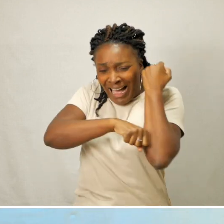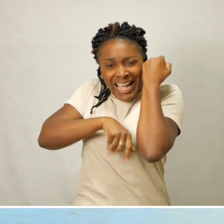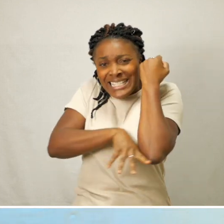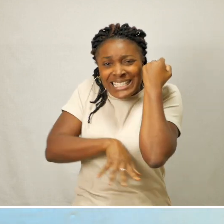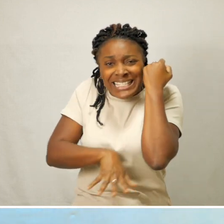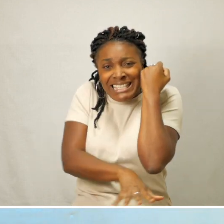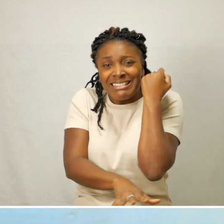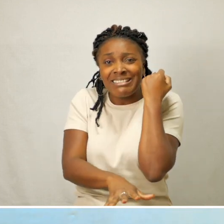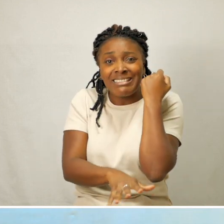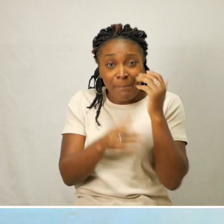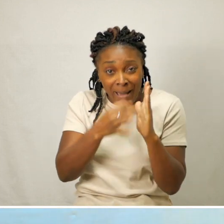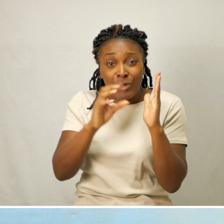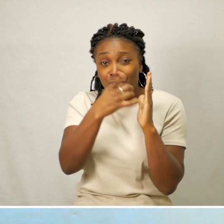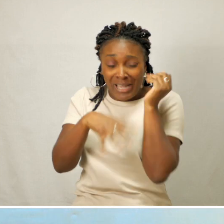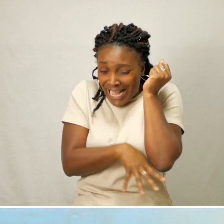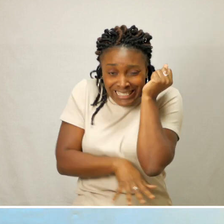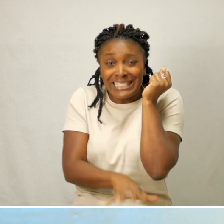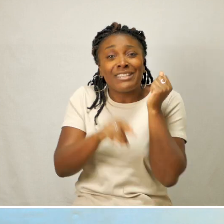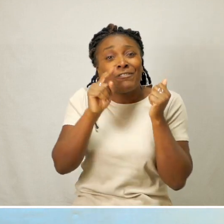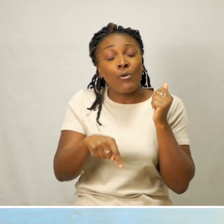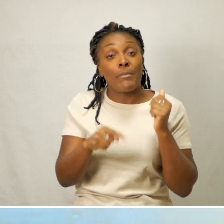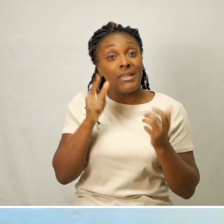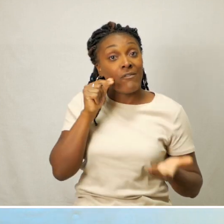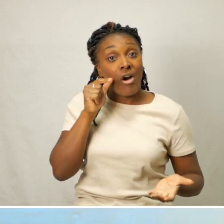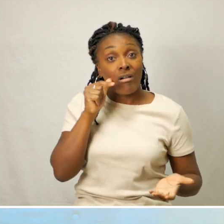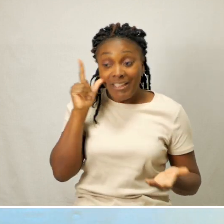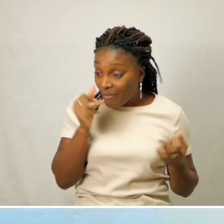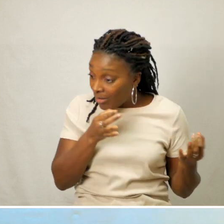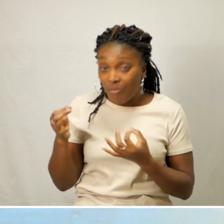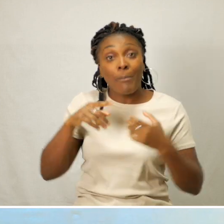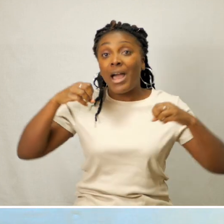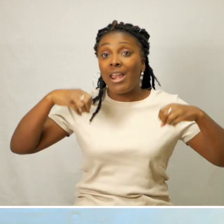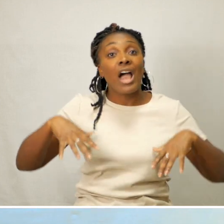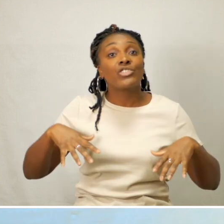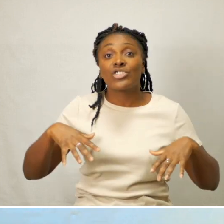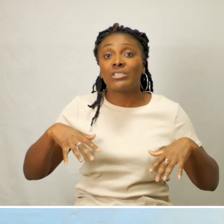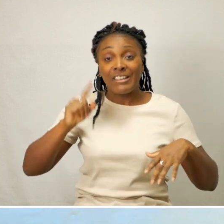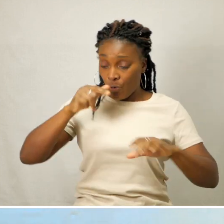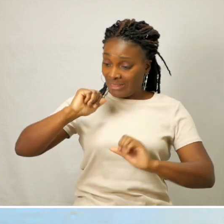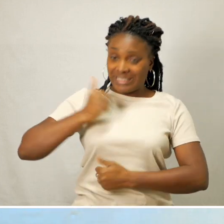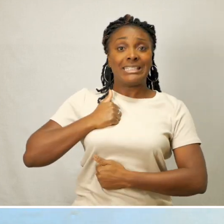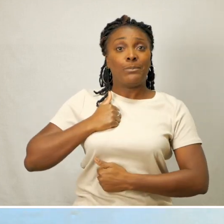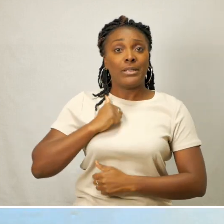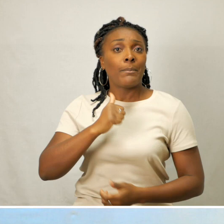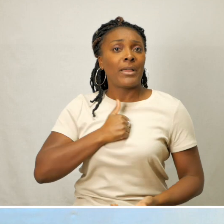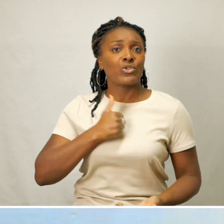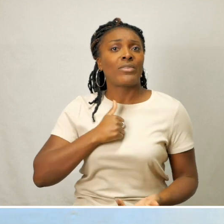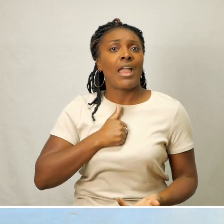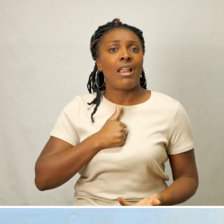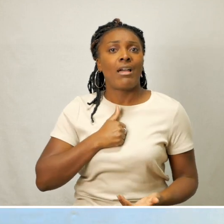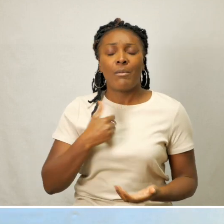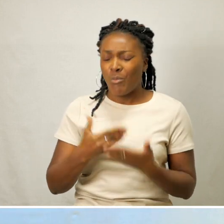tirer les nutriments, mais ça demande des efforts constants, ça demande de ne pas se relâcher, ça demande une discipline personnelle. De dire,